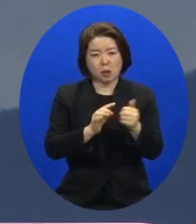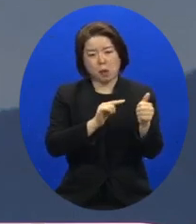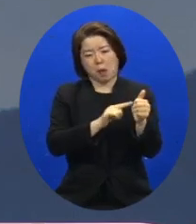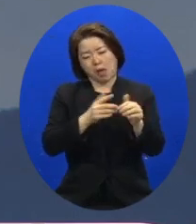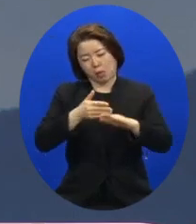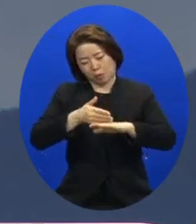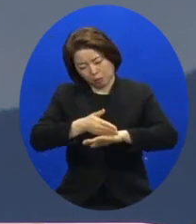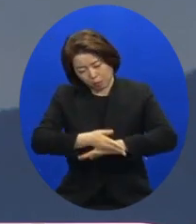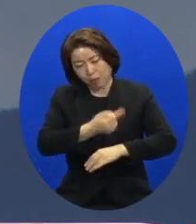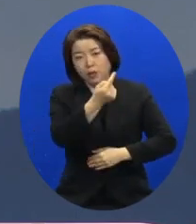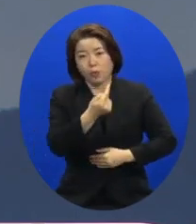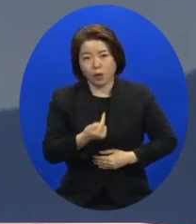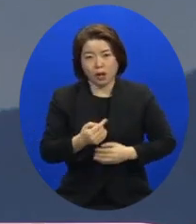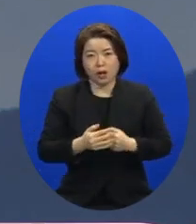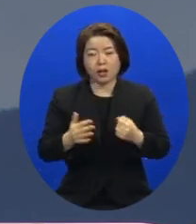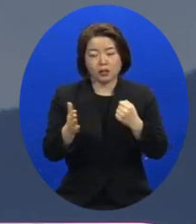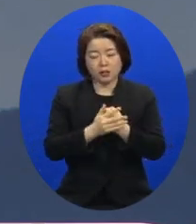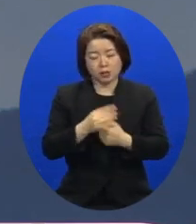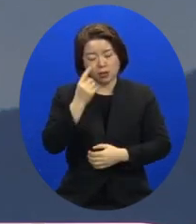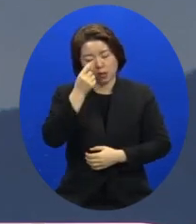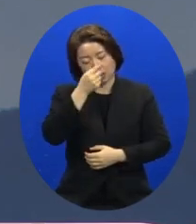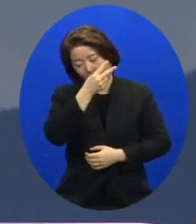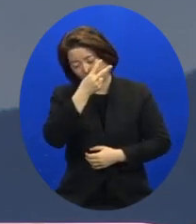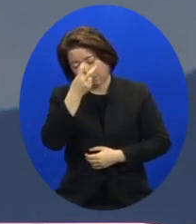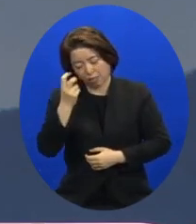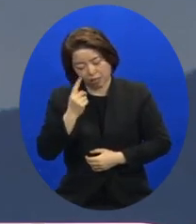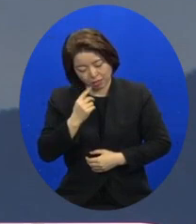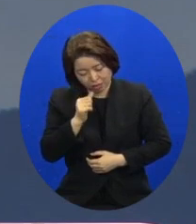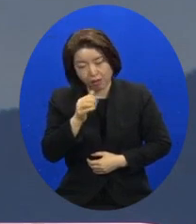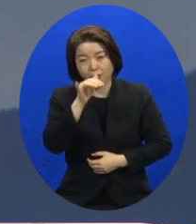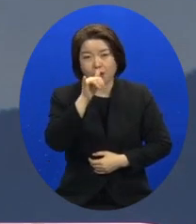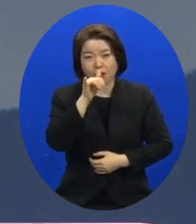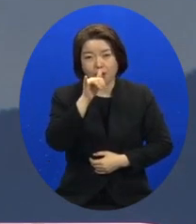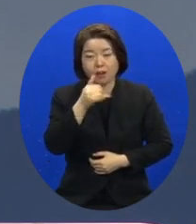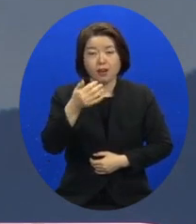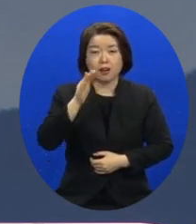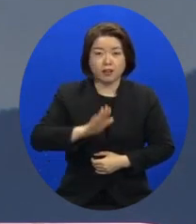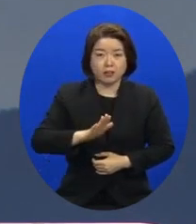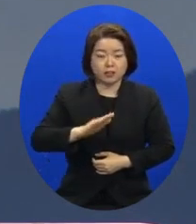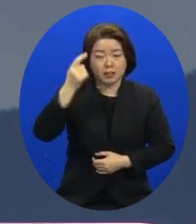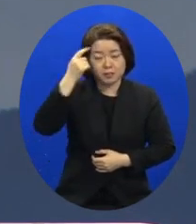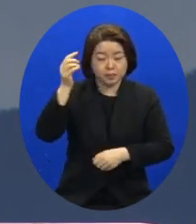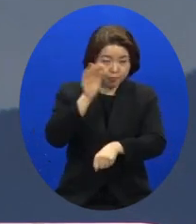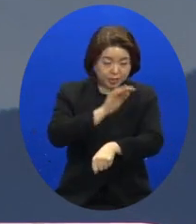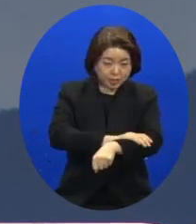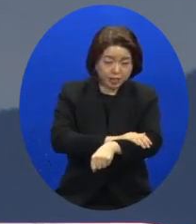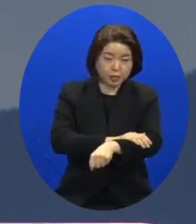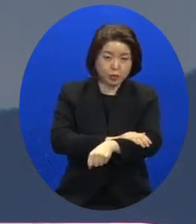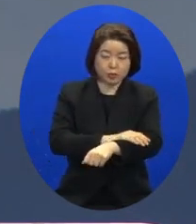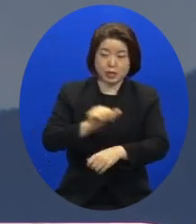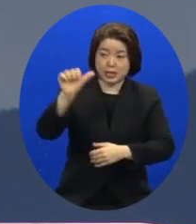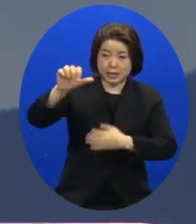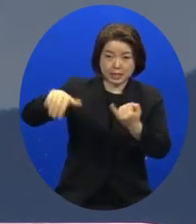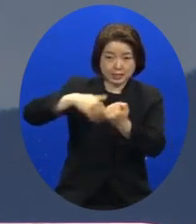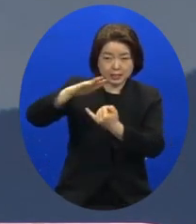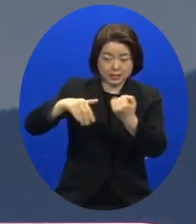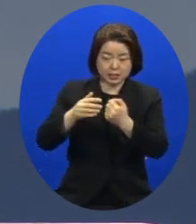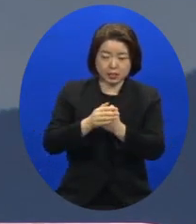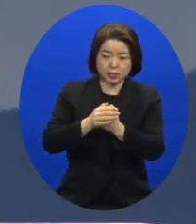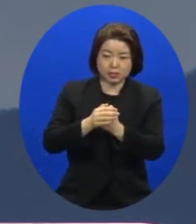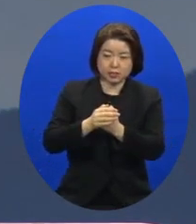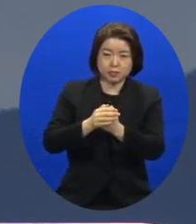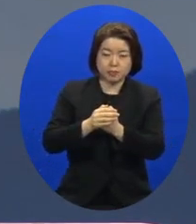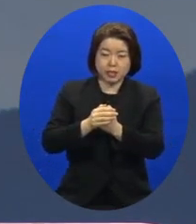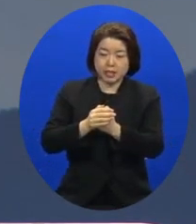오는 바람에 그만 잠이 들어버리고 말았습니다. 그런데 지혜로운 다섯 처녀는 등과 함께 여분의